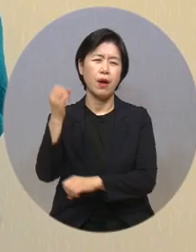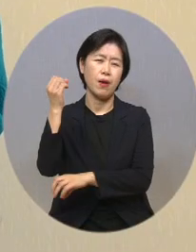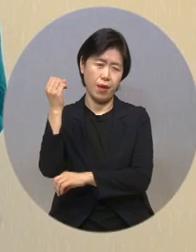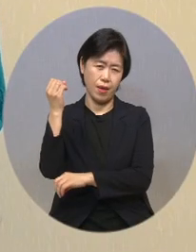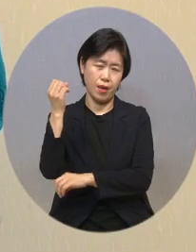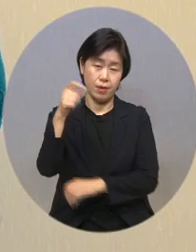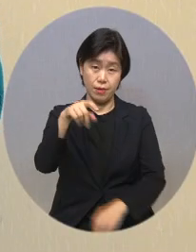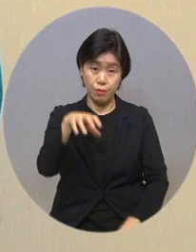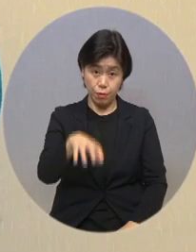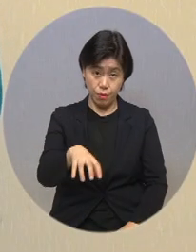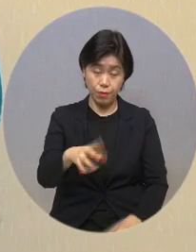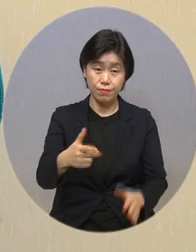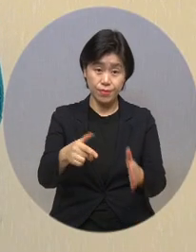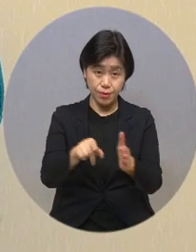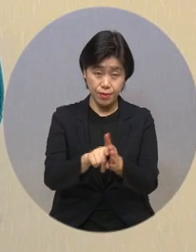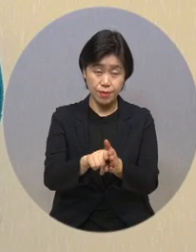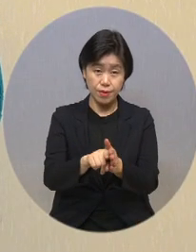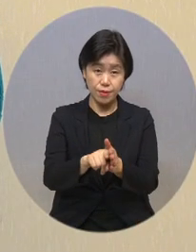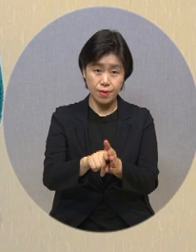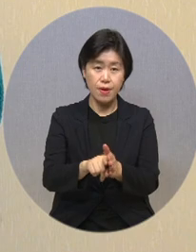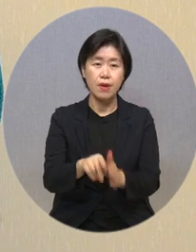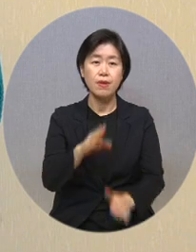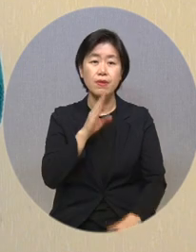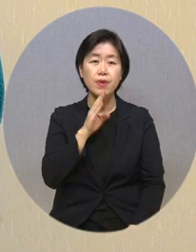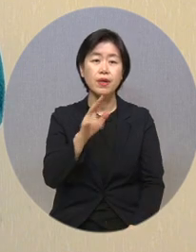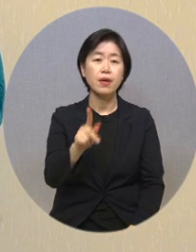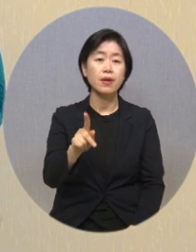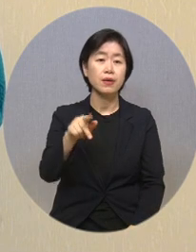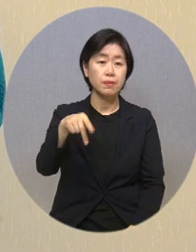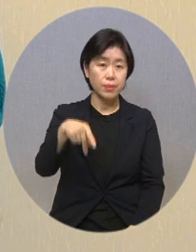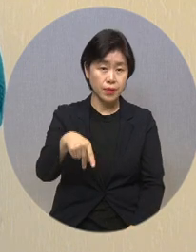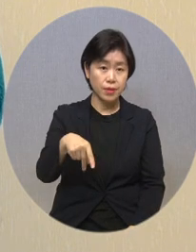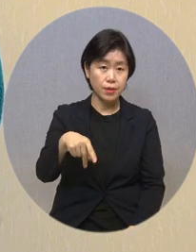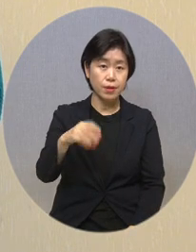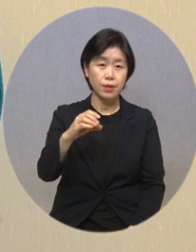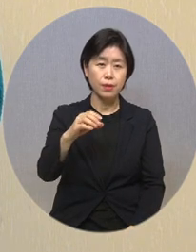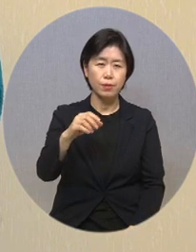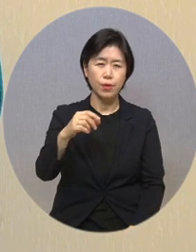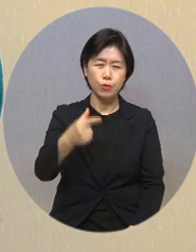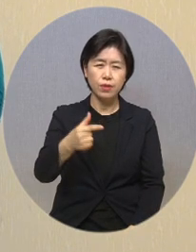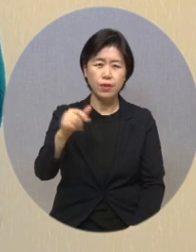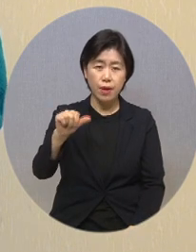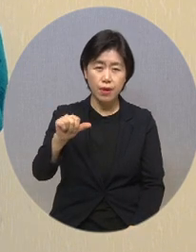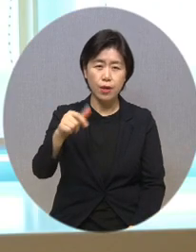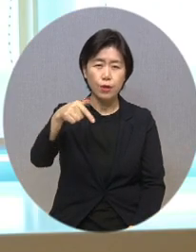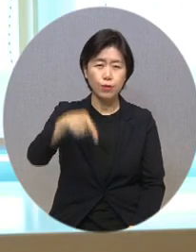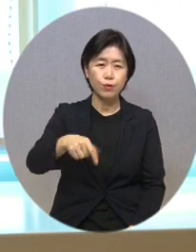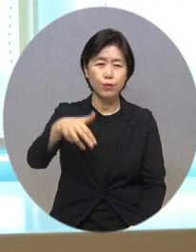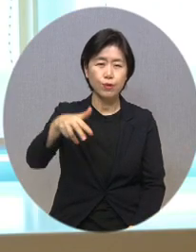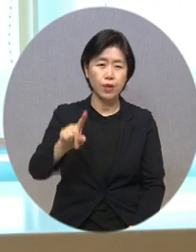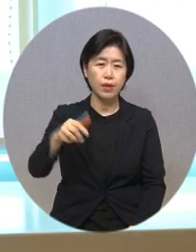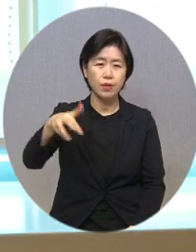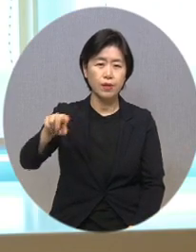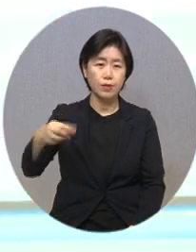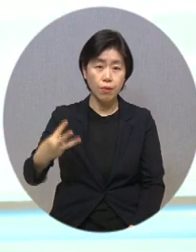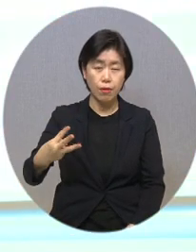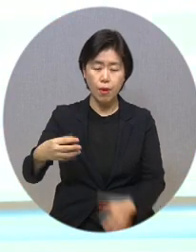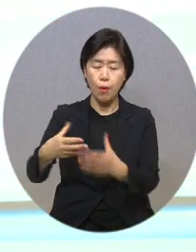오늘 이 자리를 위해서 정말 KPJ 구자철 회장님이 나오시기로 하셨었어요. 진짜요?